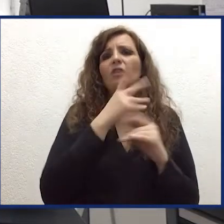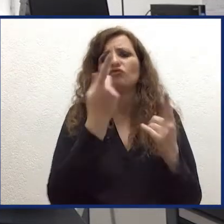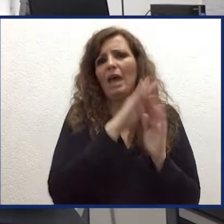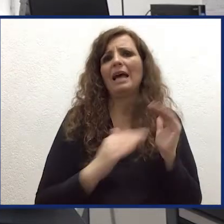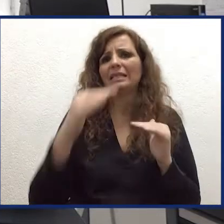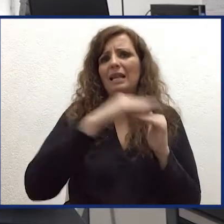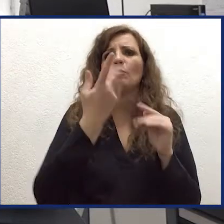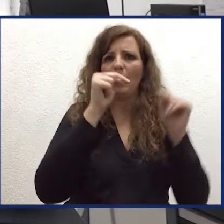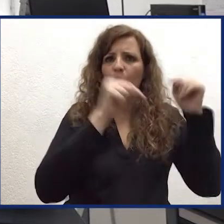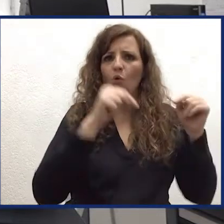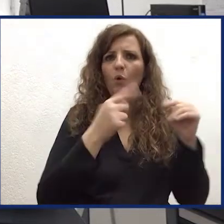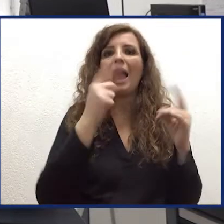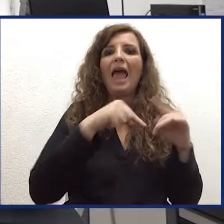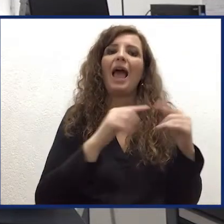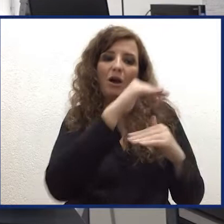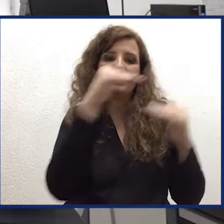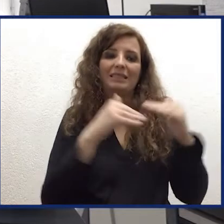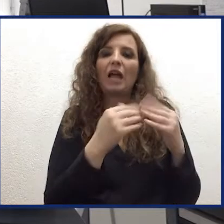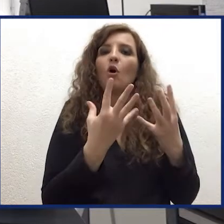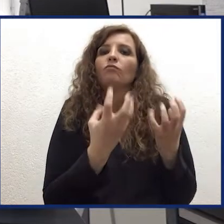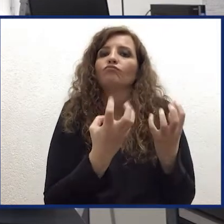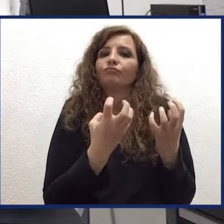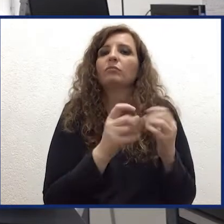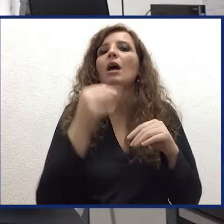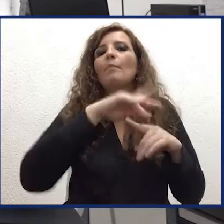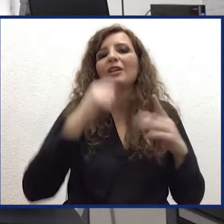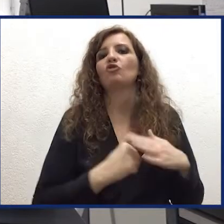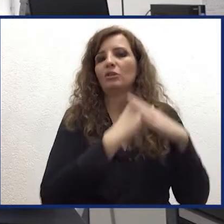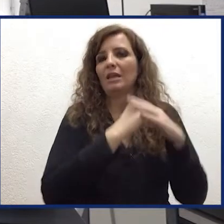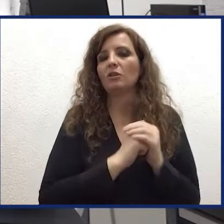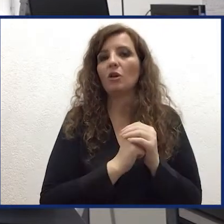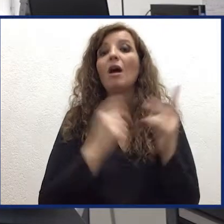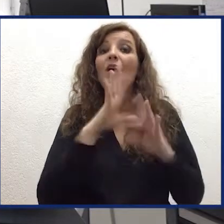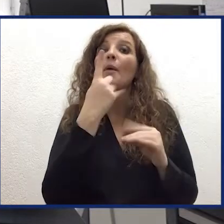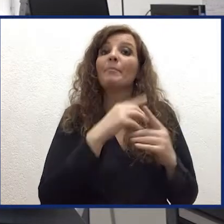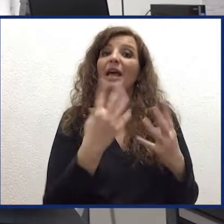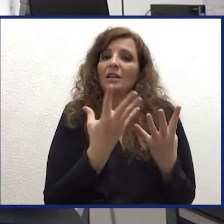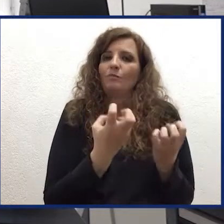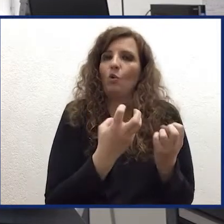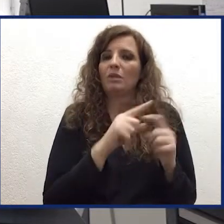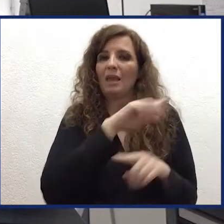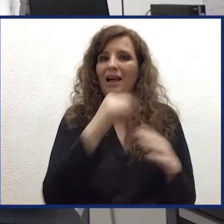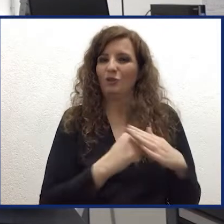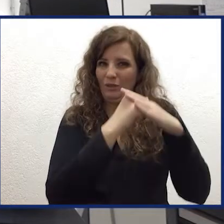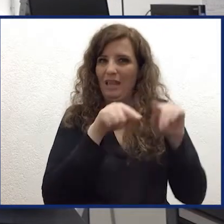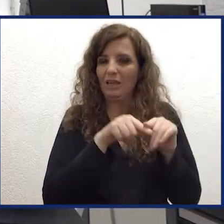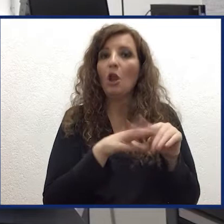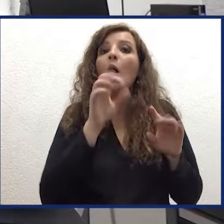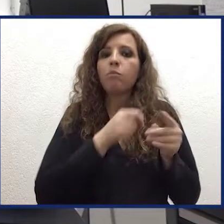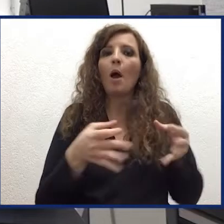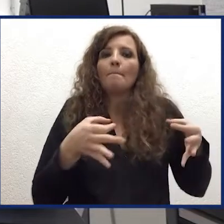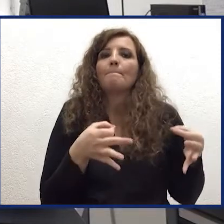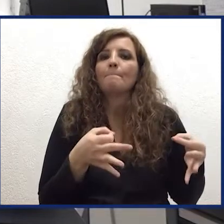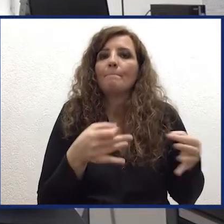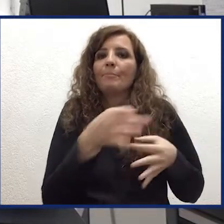sarà uno strato attivo che è quello dei pori e uno strato spugnoso che è quello di sostegno. All'interno di questo strato spugnoso possono essere immobilizzate